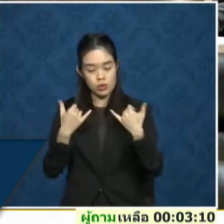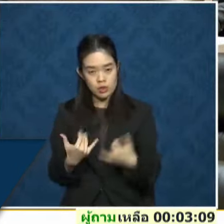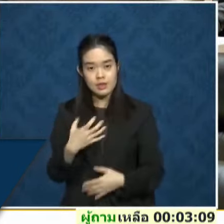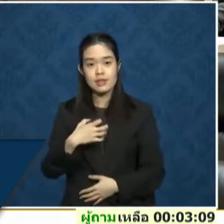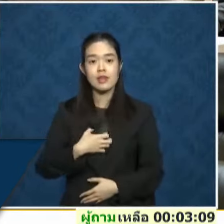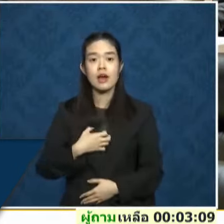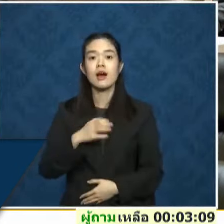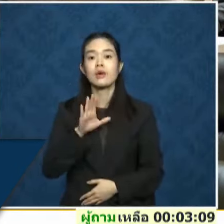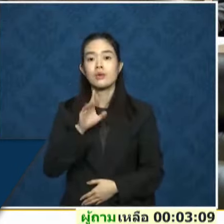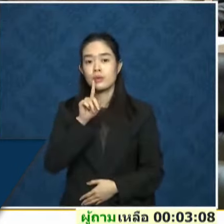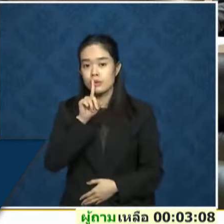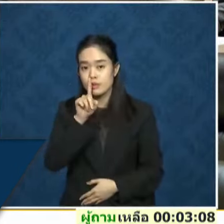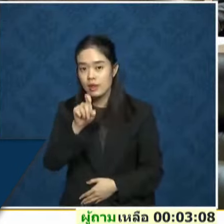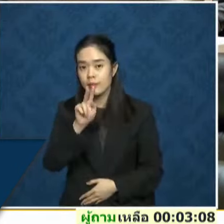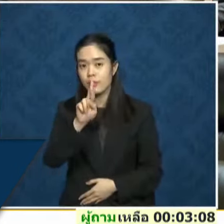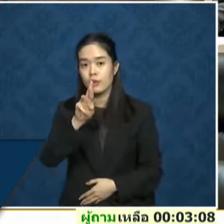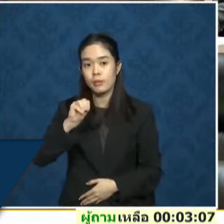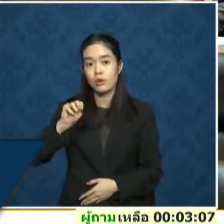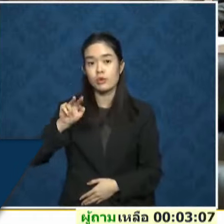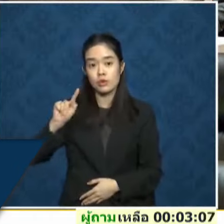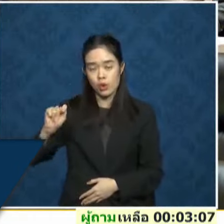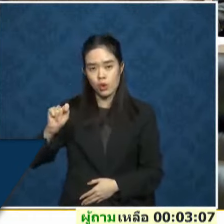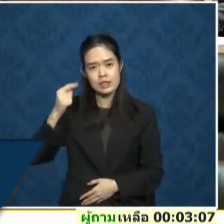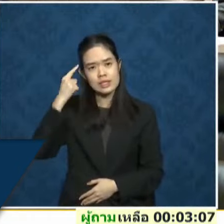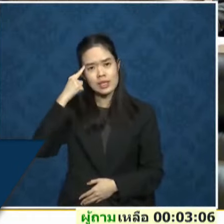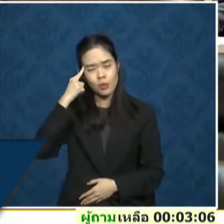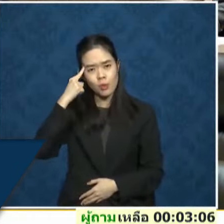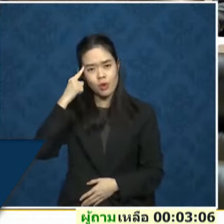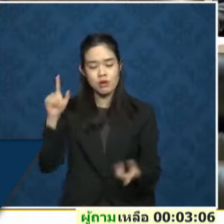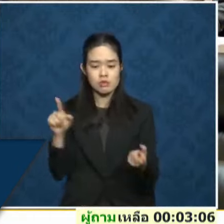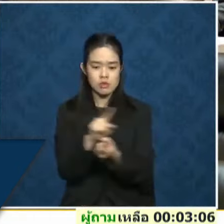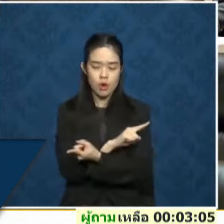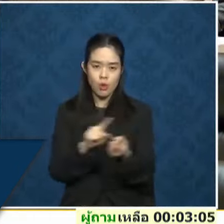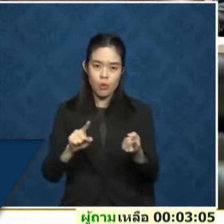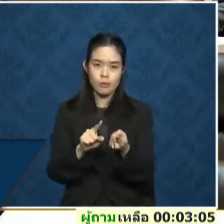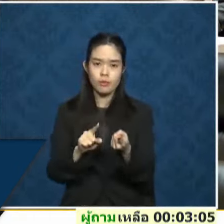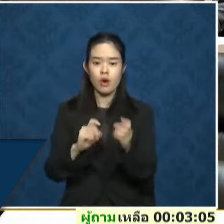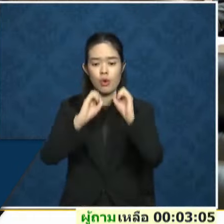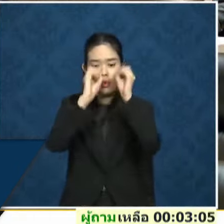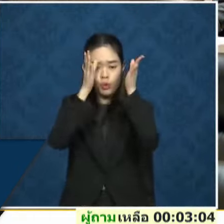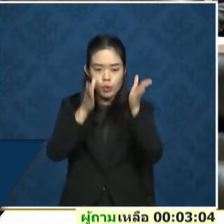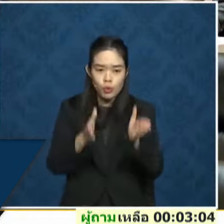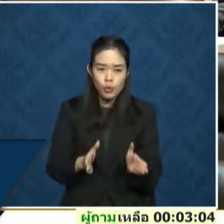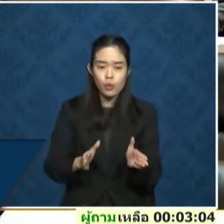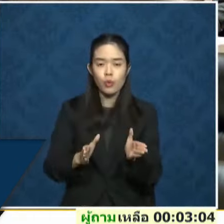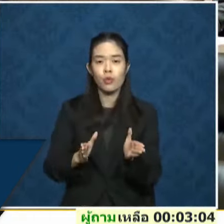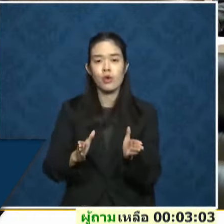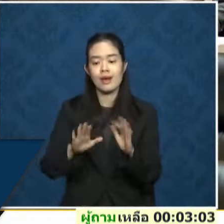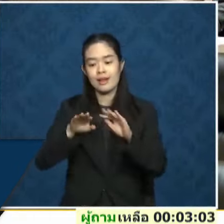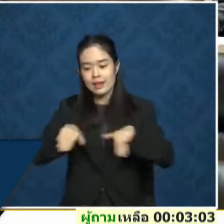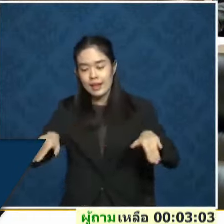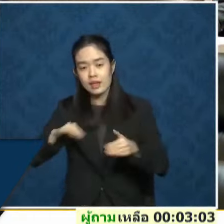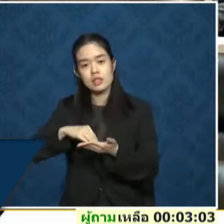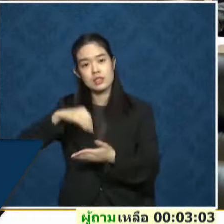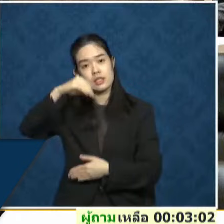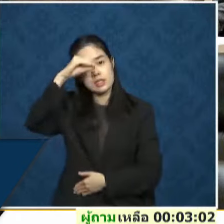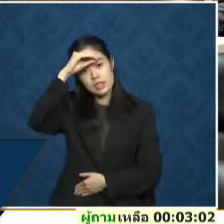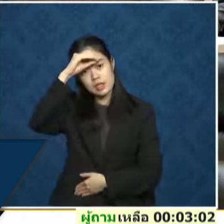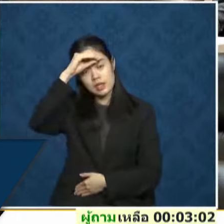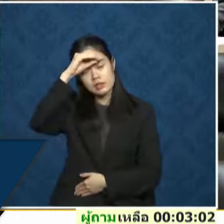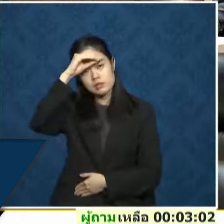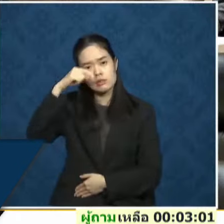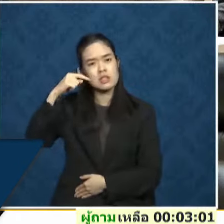ากไปถึงท่านรัฐมนตรีว่าจะให้ความมั่นใจกับสังคมกับนักเรียนกับครูไทยได้อย่างไรว่ากรณีนี้จะตัดสินบนความ